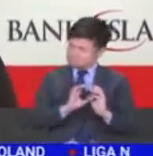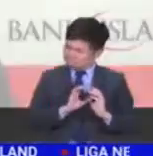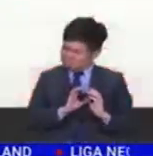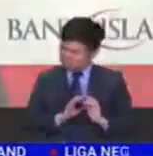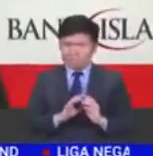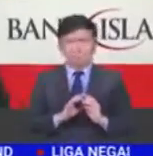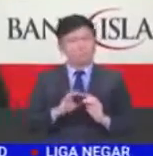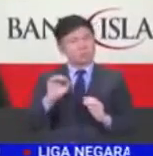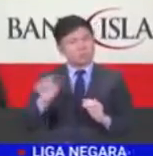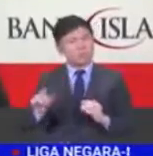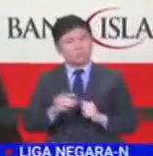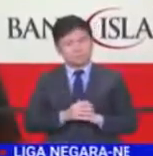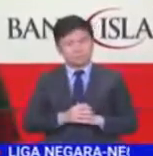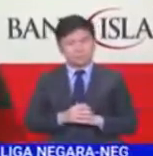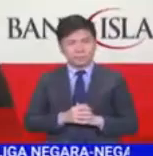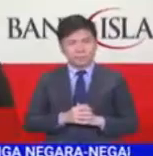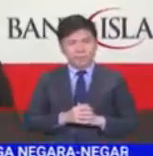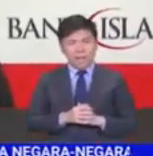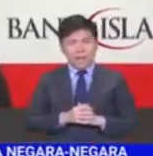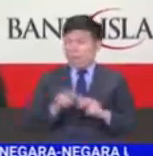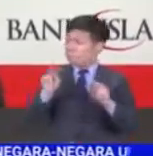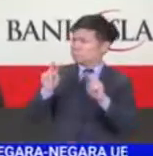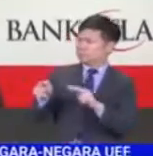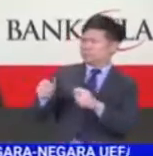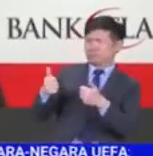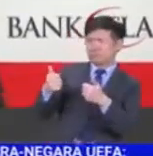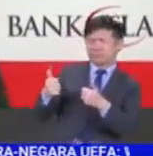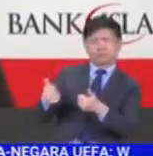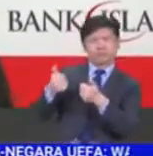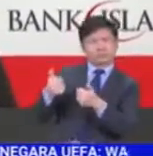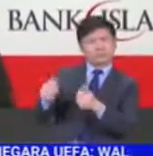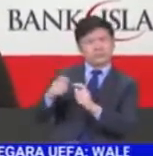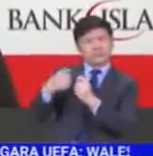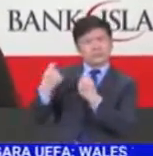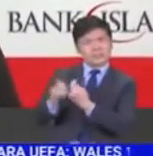country, with what they are doing are unbelievable.